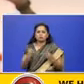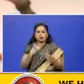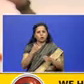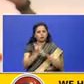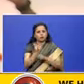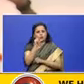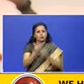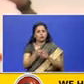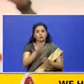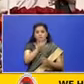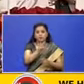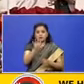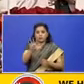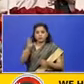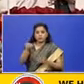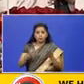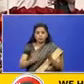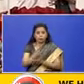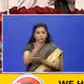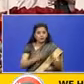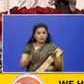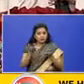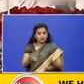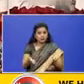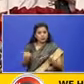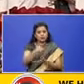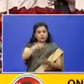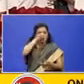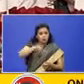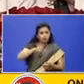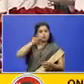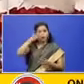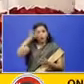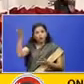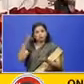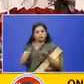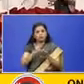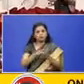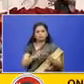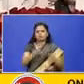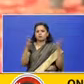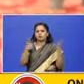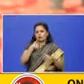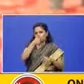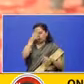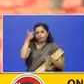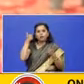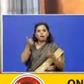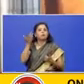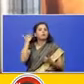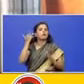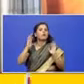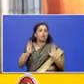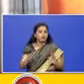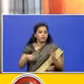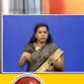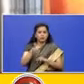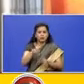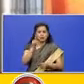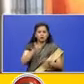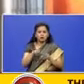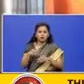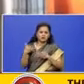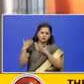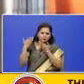का 550वां प्रकाश पर्व देश और विदेश में व्यापक स्तर पर मनाने का सौभाग्य मिला था। दशकों के इंतजार के